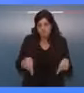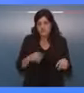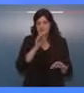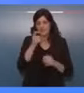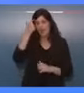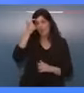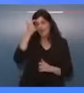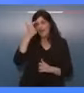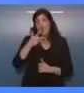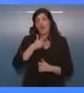senso di esistere